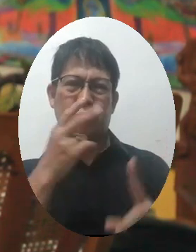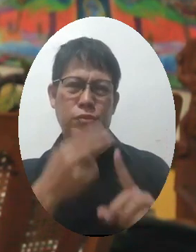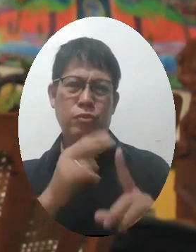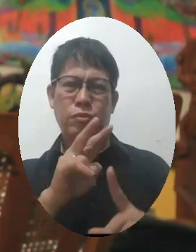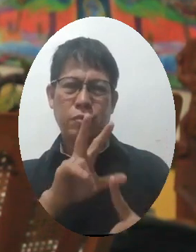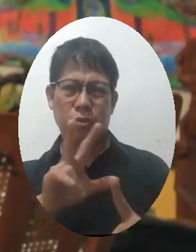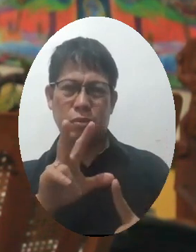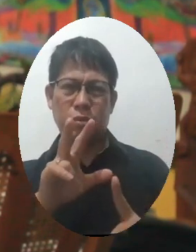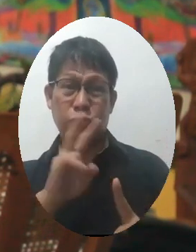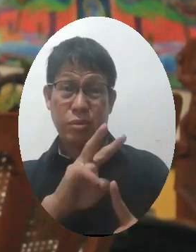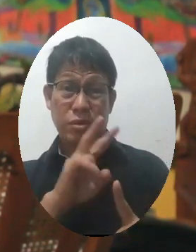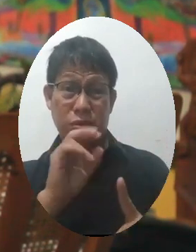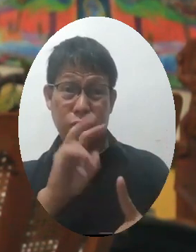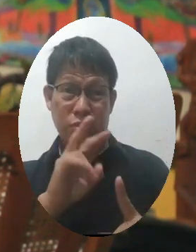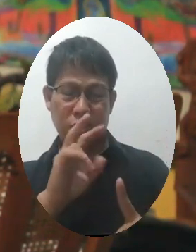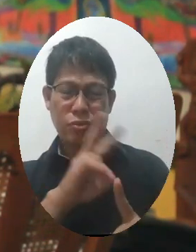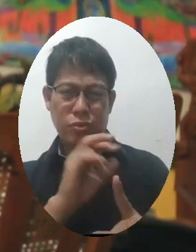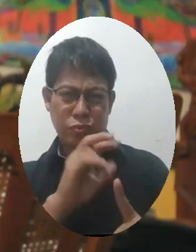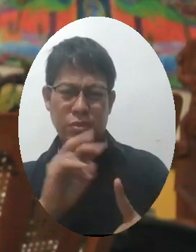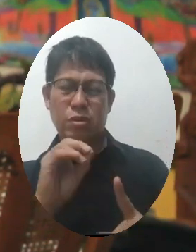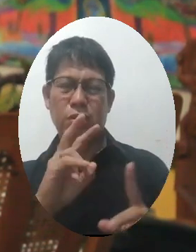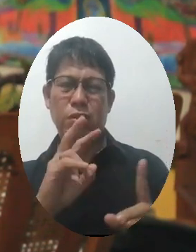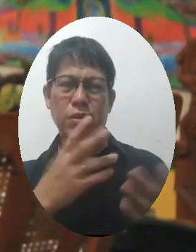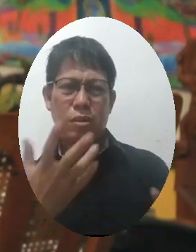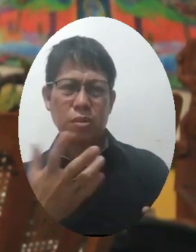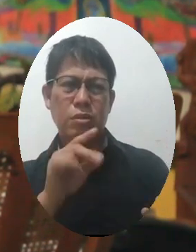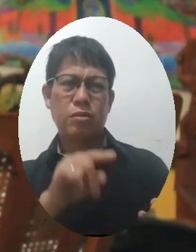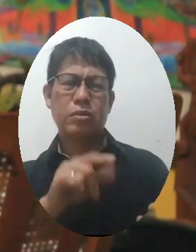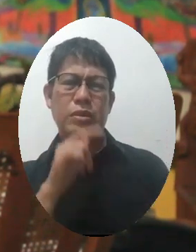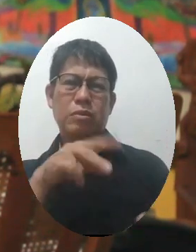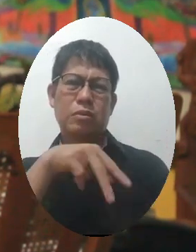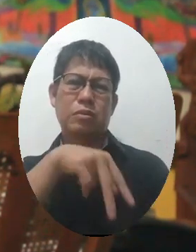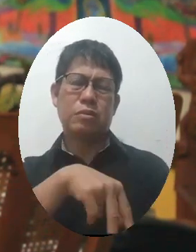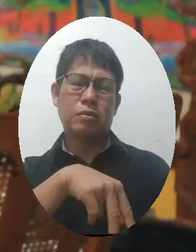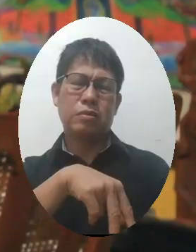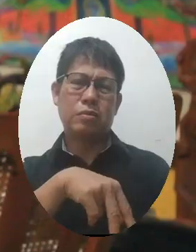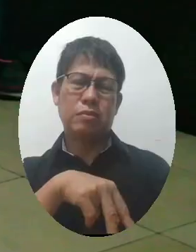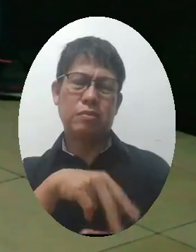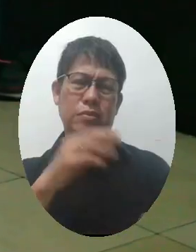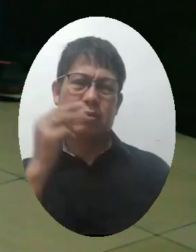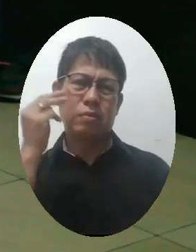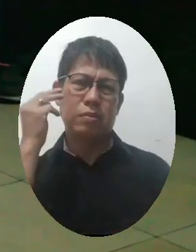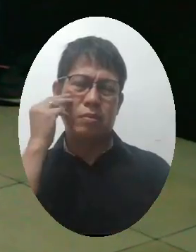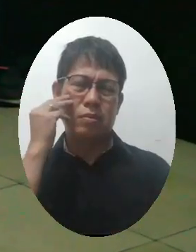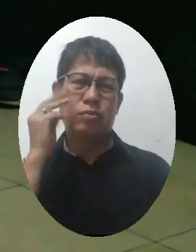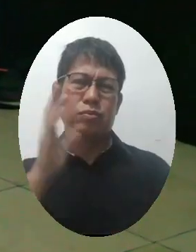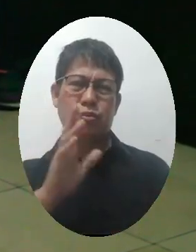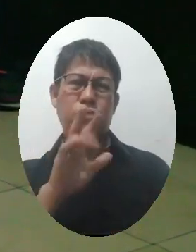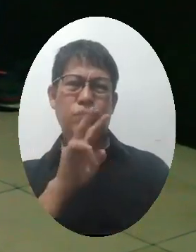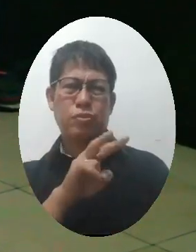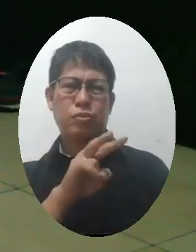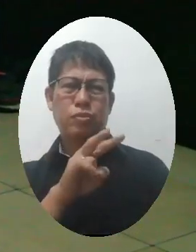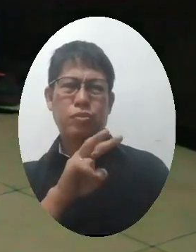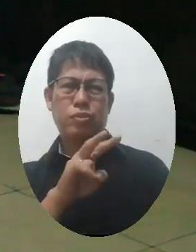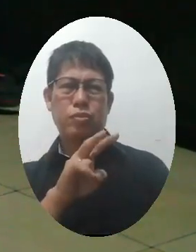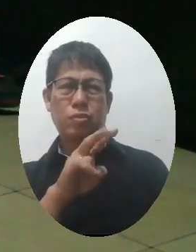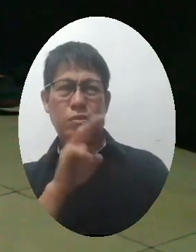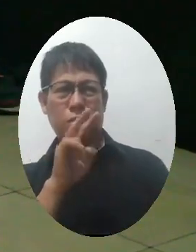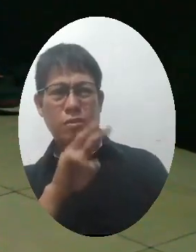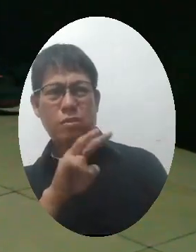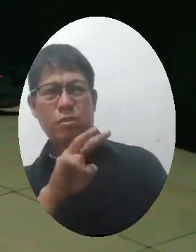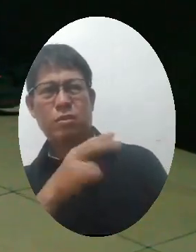chemotherapy noong November 2020, nakita nila hindi makatayo si Mateo. Unti-unti, nandun kami